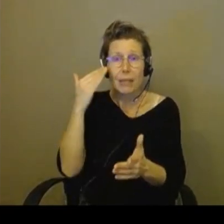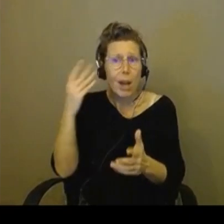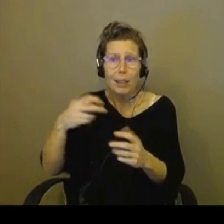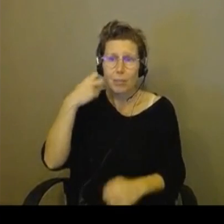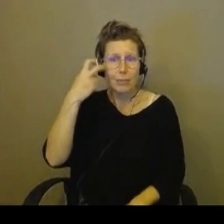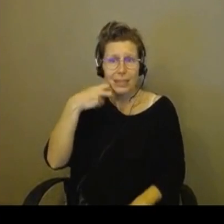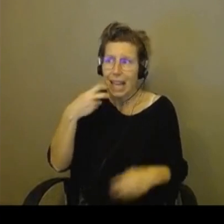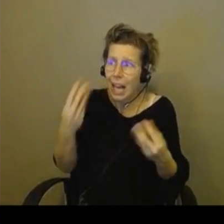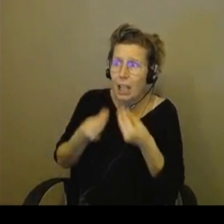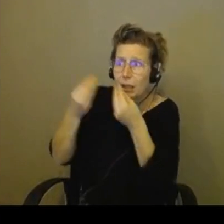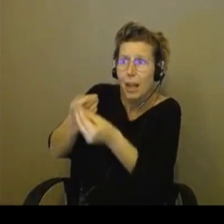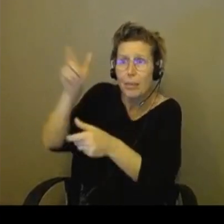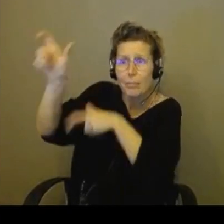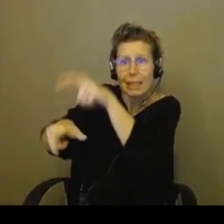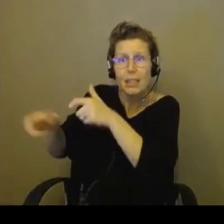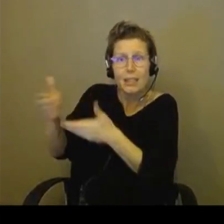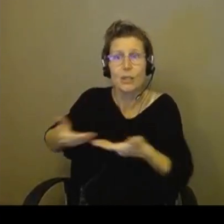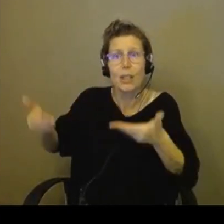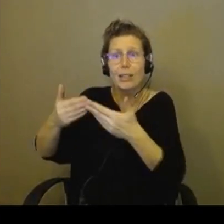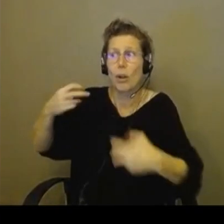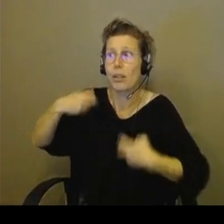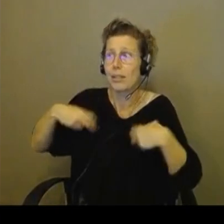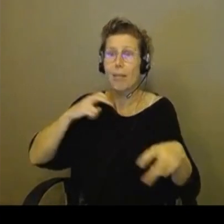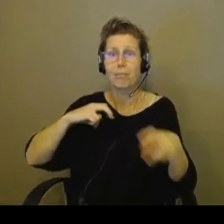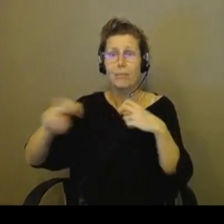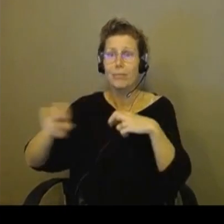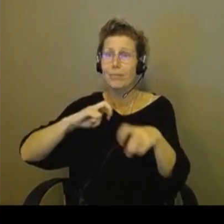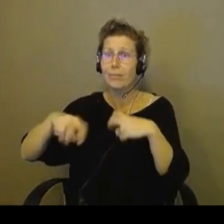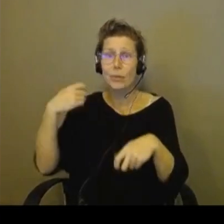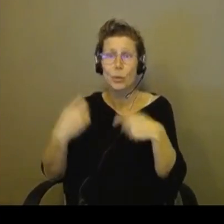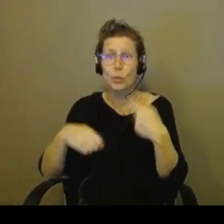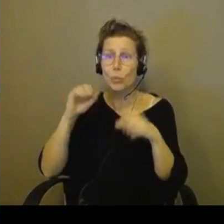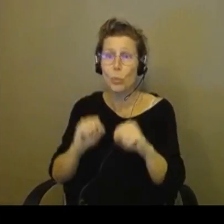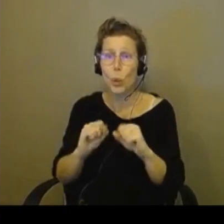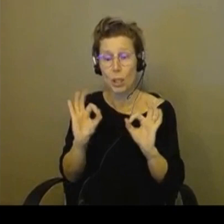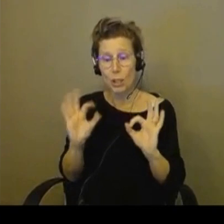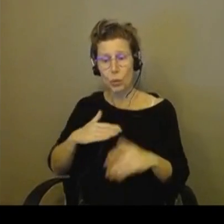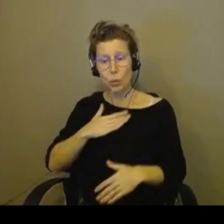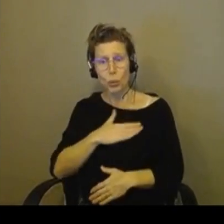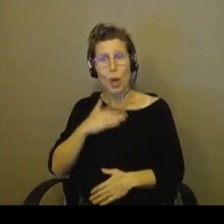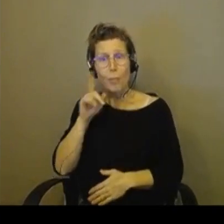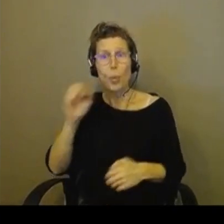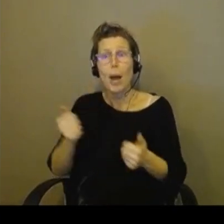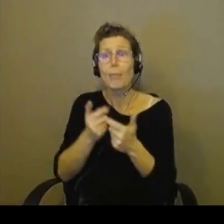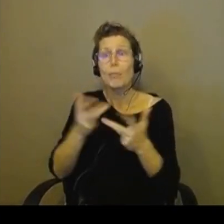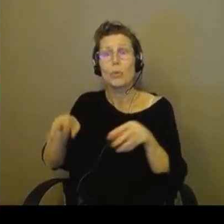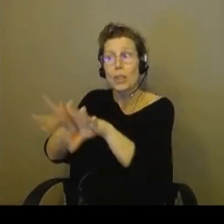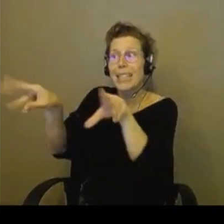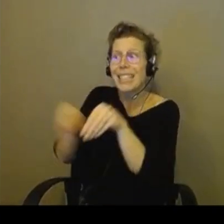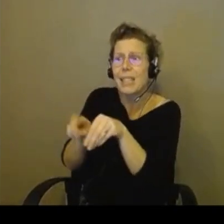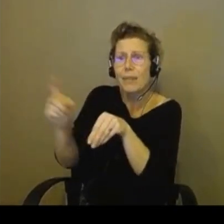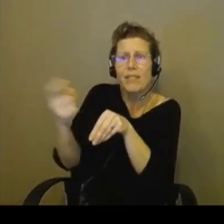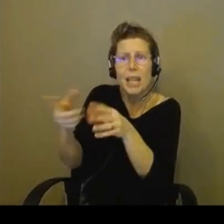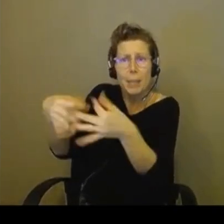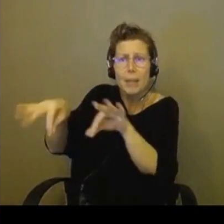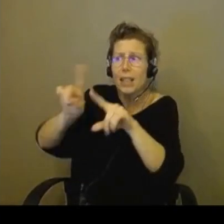heureux que plusieurs équipes paralympiques du Royaume-Uni, d'Allemagne, de Belgique, des Pays-Bas aient choisi le train pour venir en France